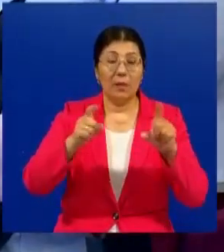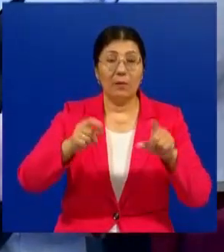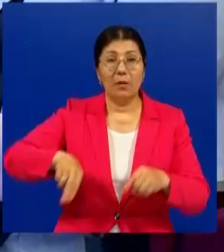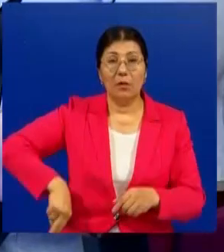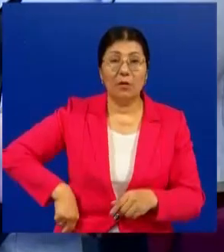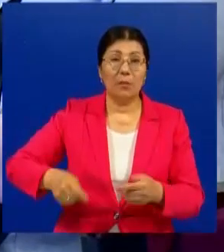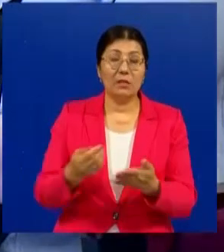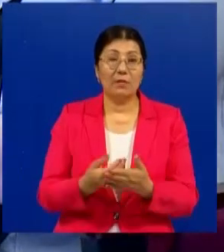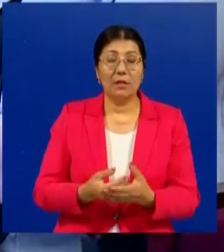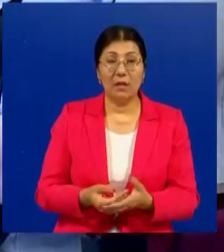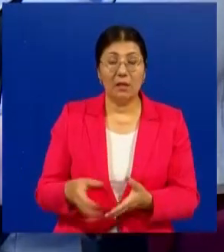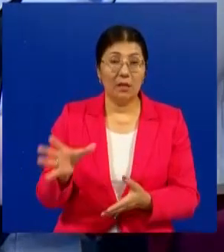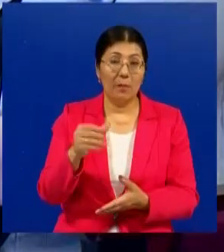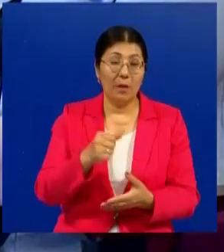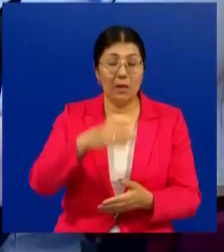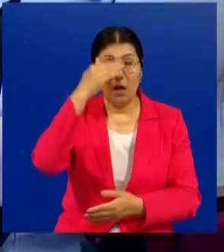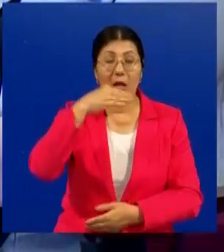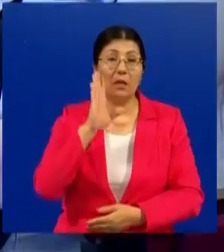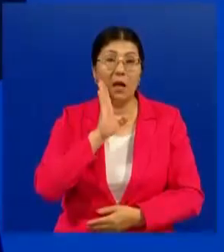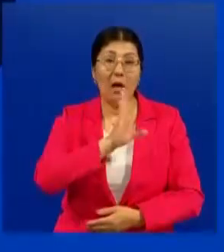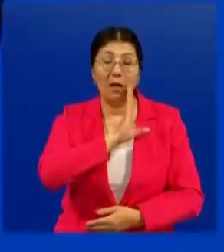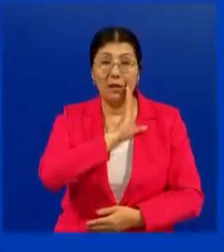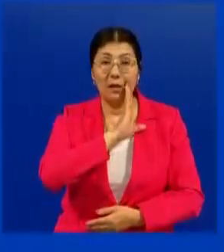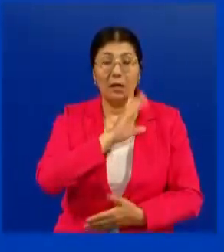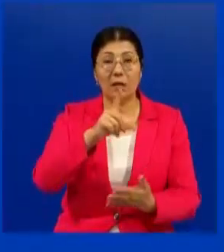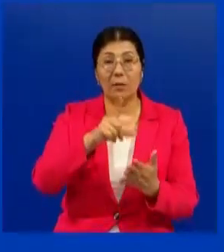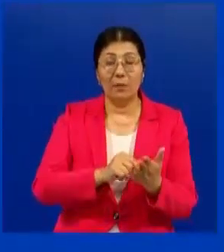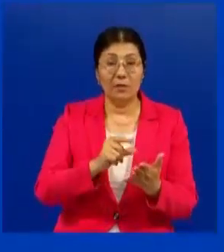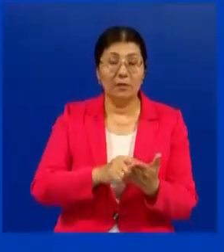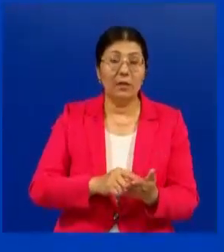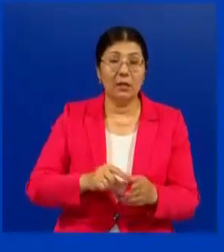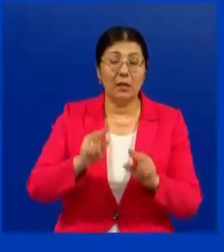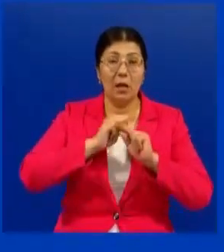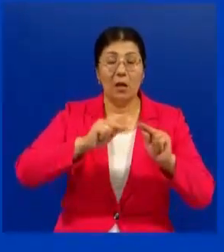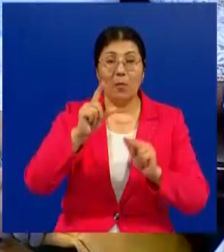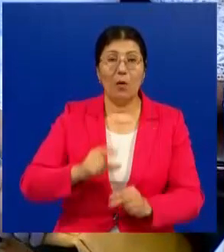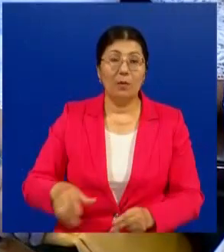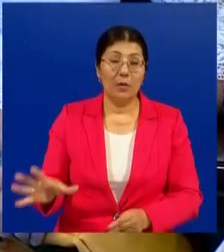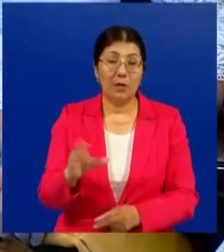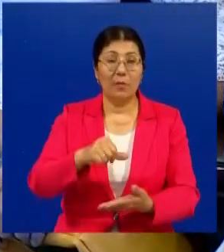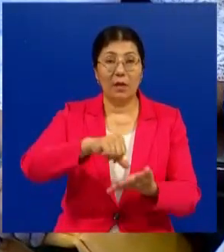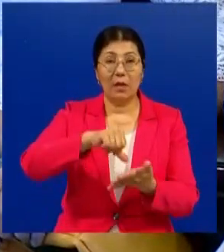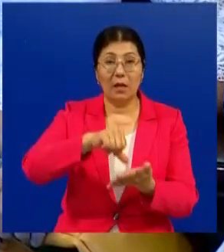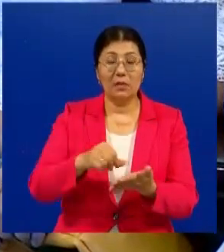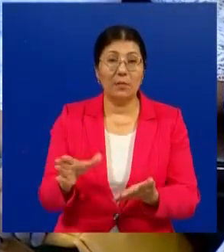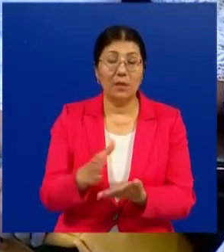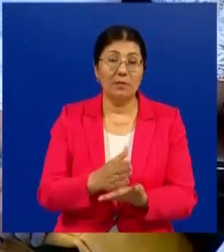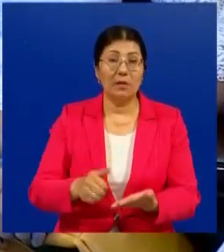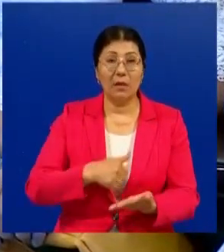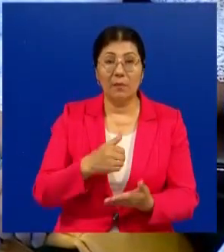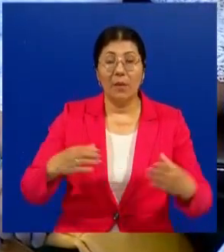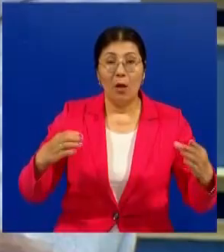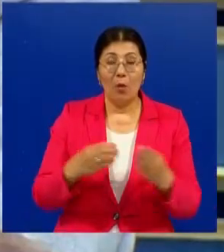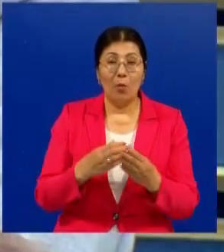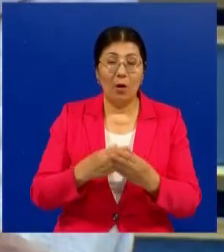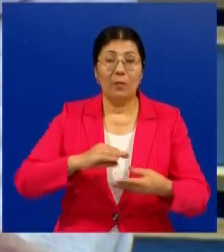салалық кәсіподақтардың өкілдері, ата-аналар қауымдастығы, ардагер, мұғалімдер бәрі қатысты. Бір сөзбен айтқанда, қоғамның өзекті мәселелеріне